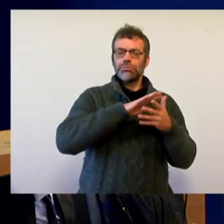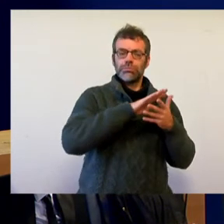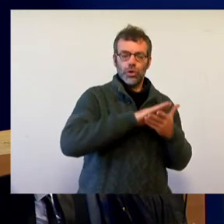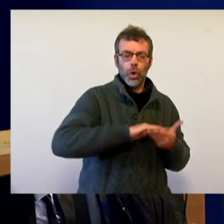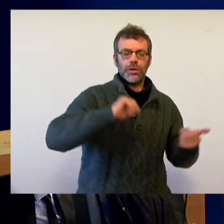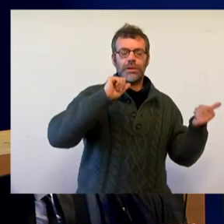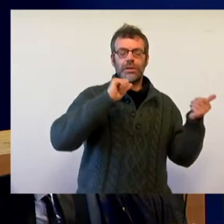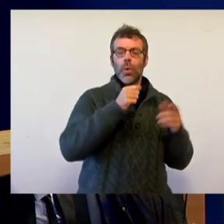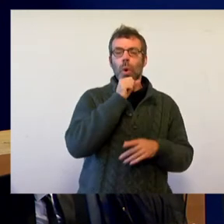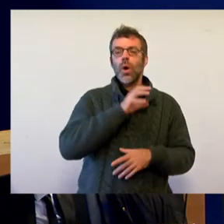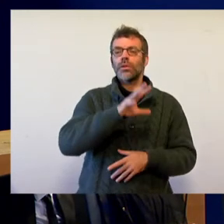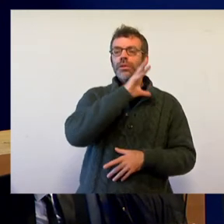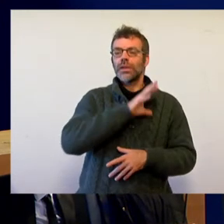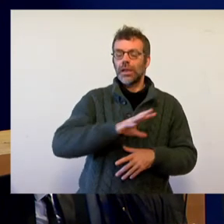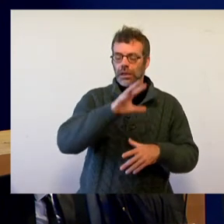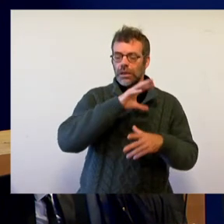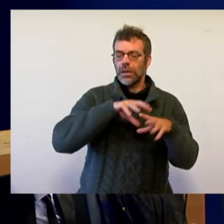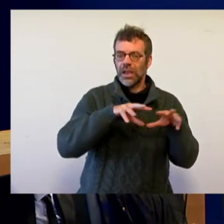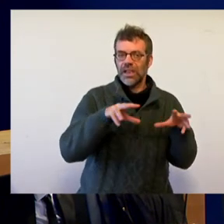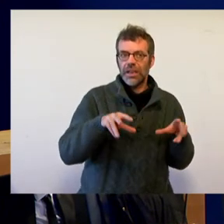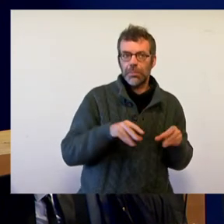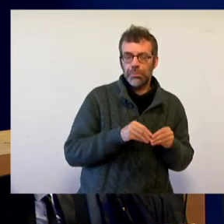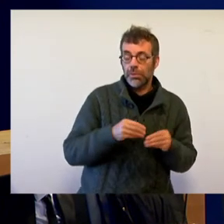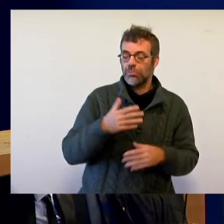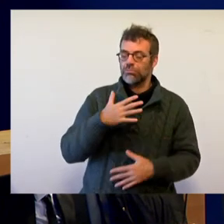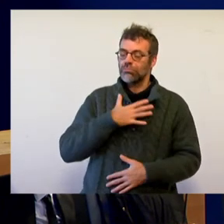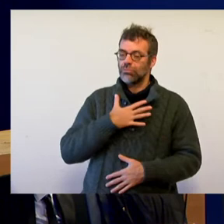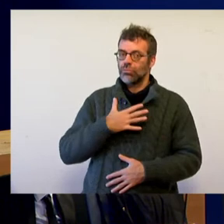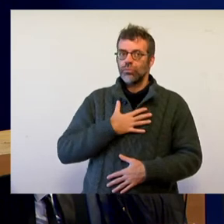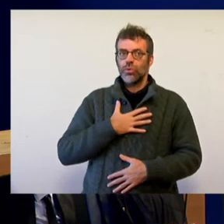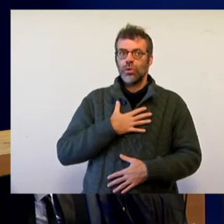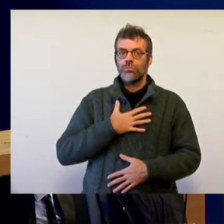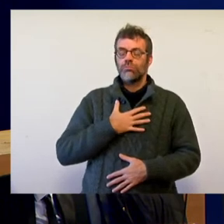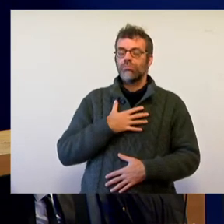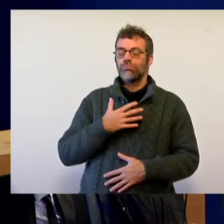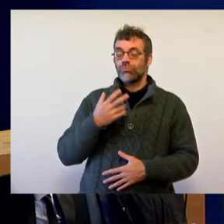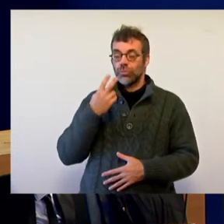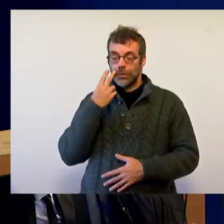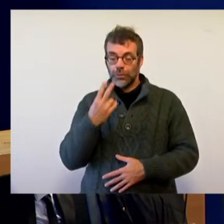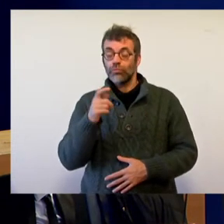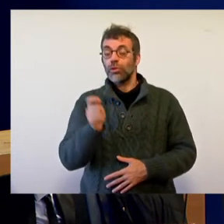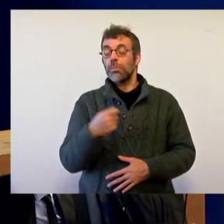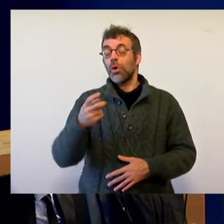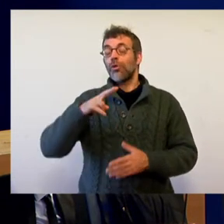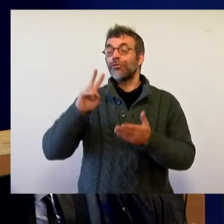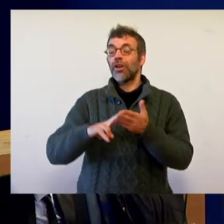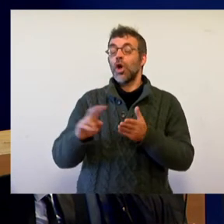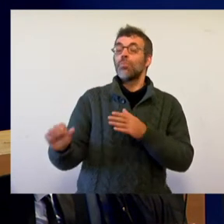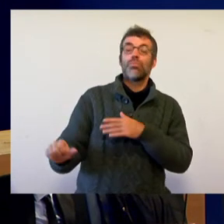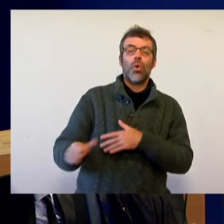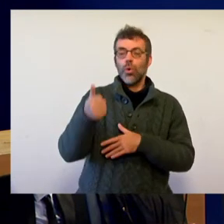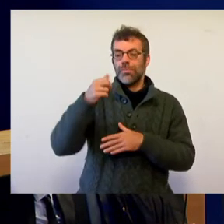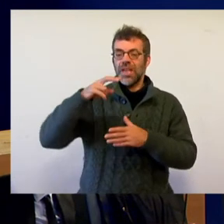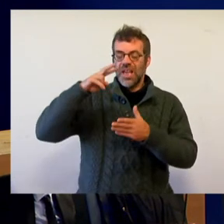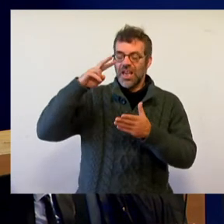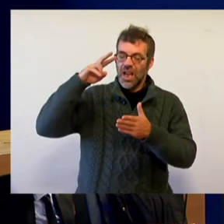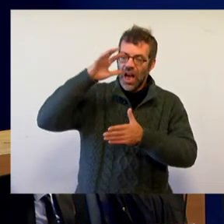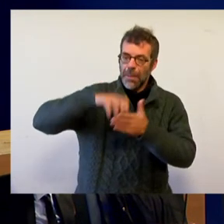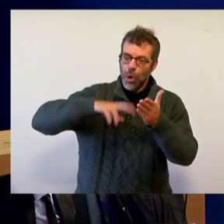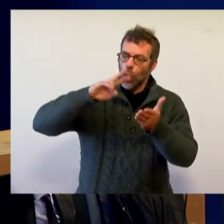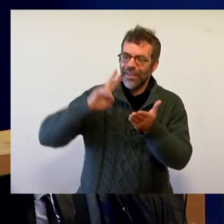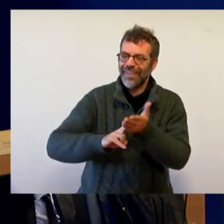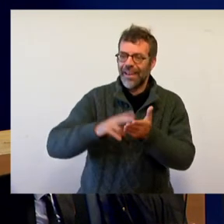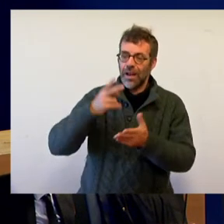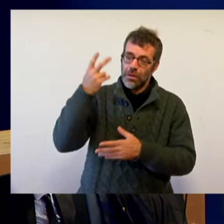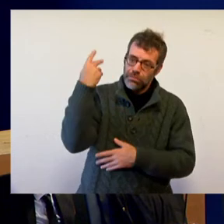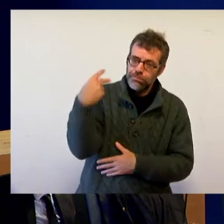équipe. Donc c'est vrai que c'est pour moi votre premier réel rapport. Et effectivement, dedans, on n'a pas